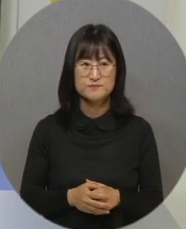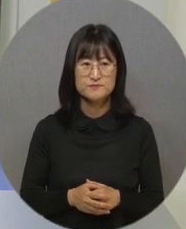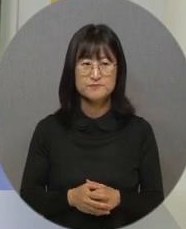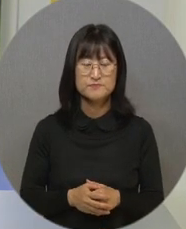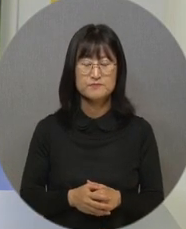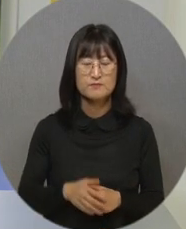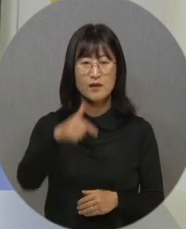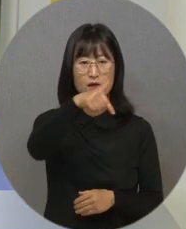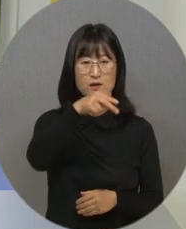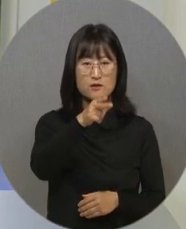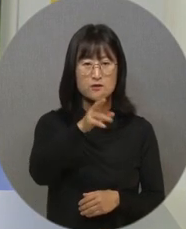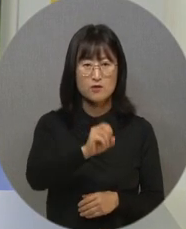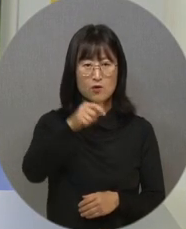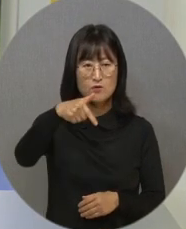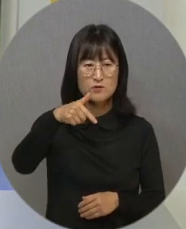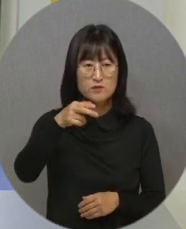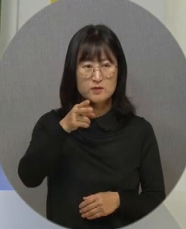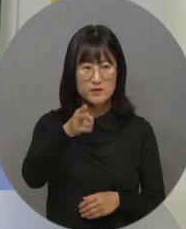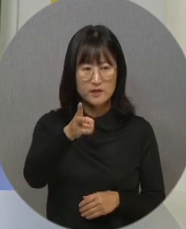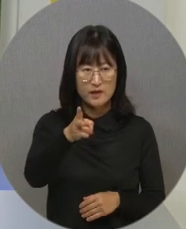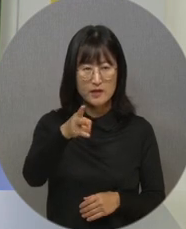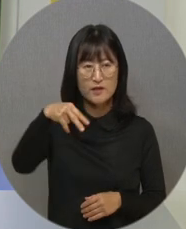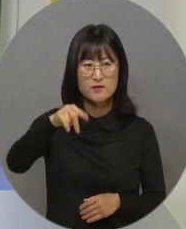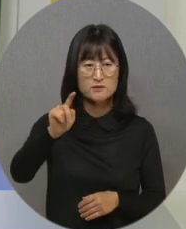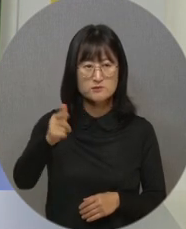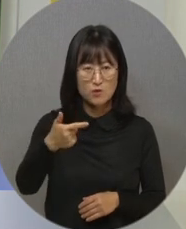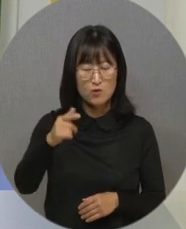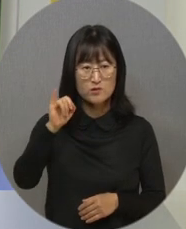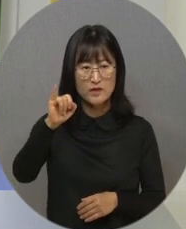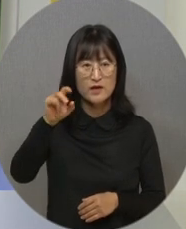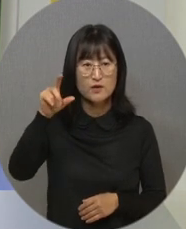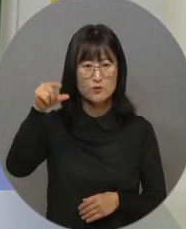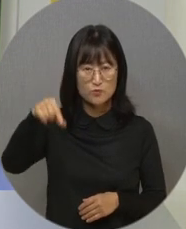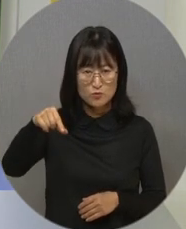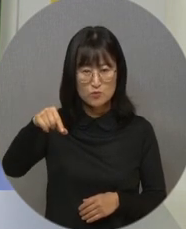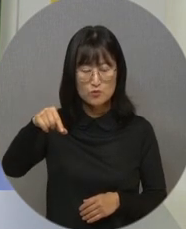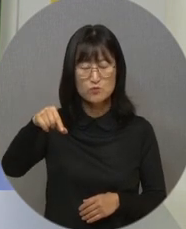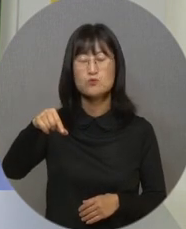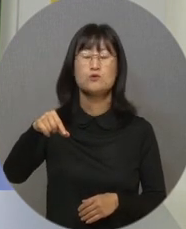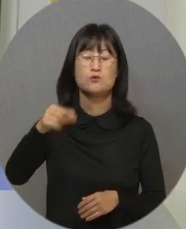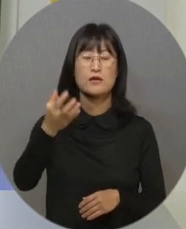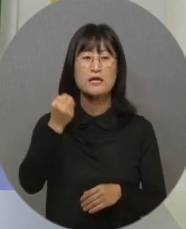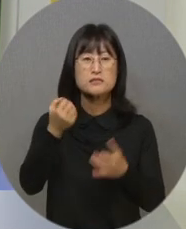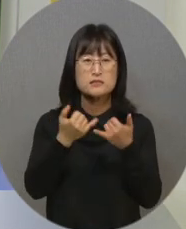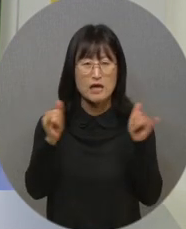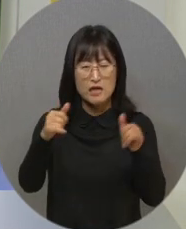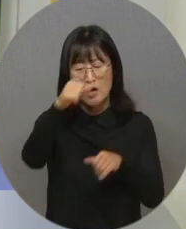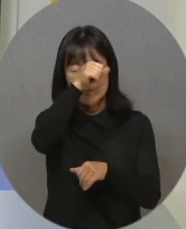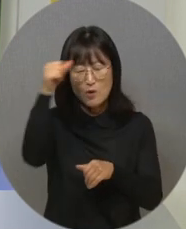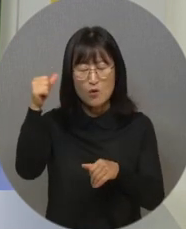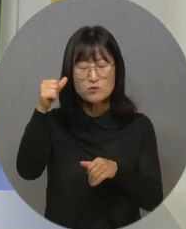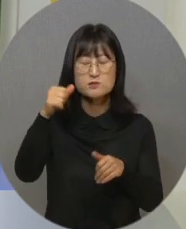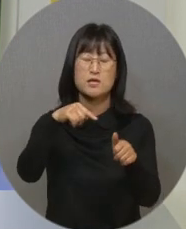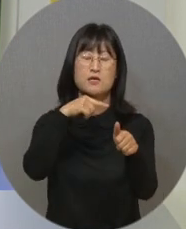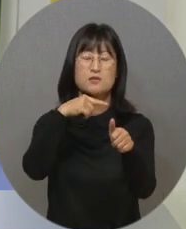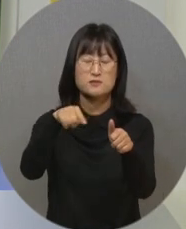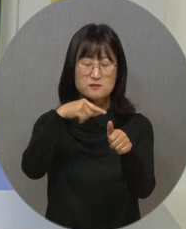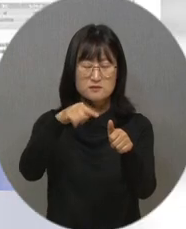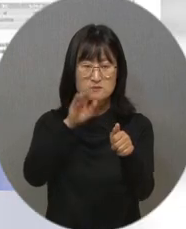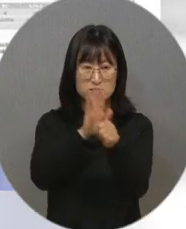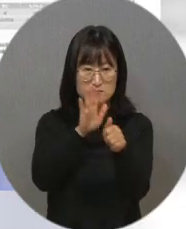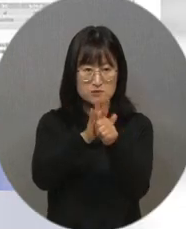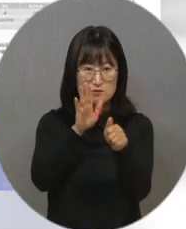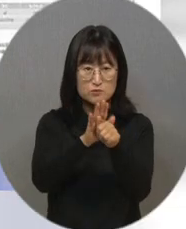2020년 10월 서울시 이외에서 전국 최초로 경계선 지능인 평생교육 지원 조례가 제정된 바